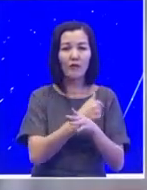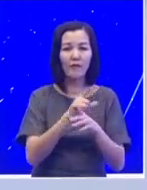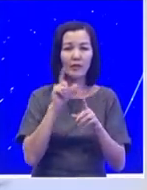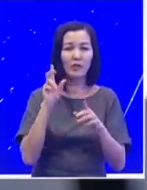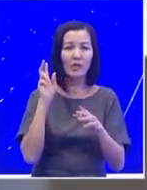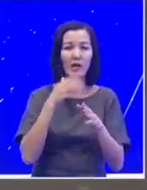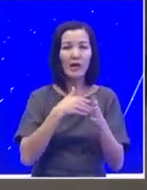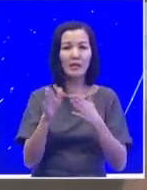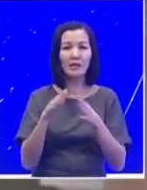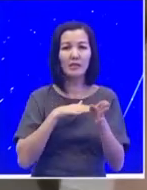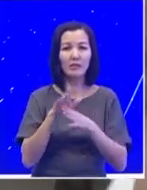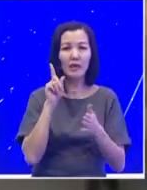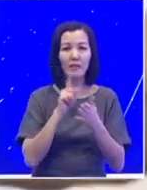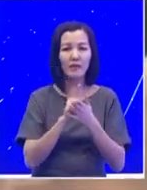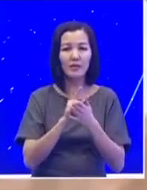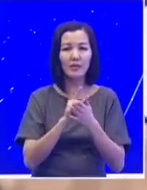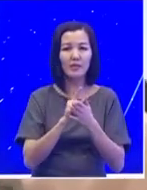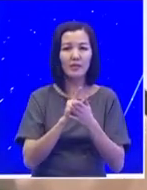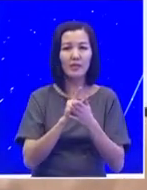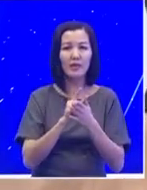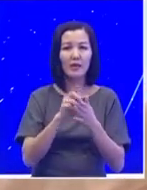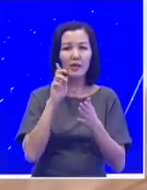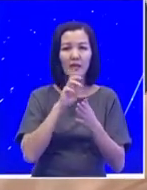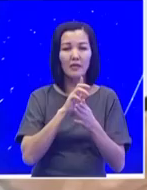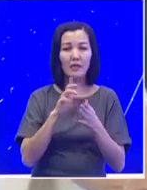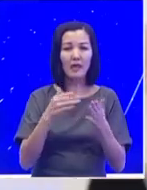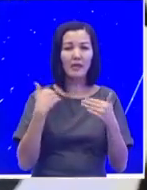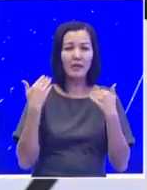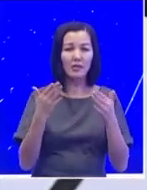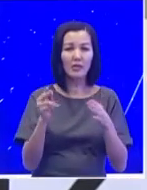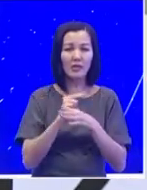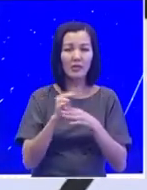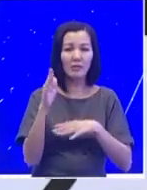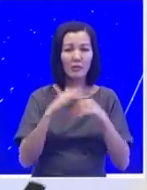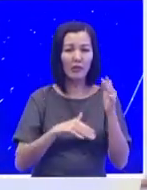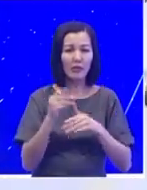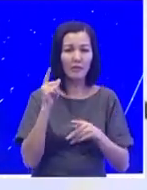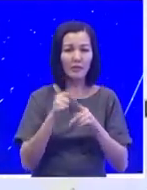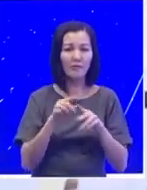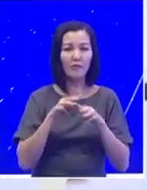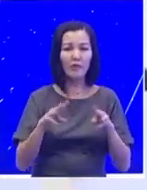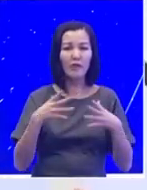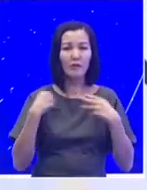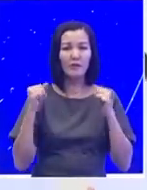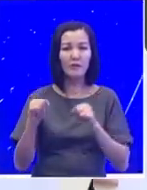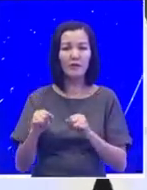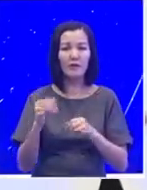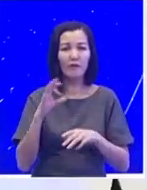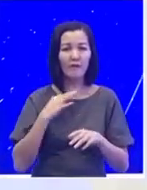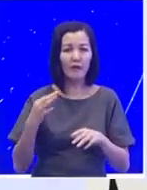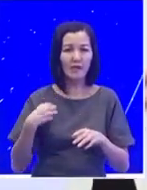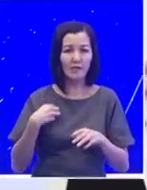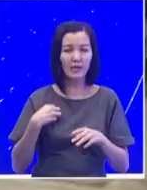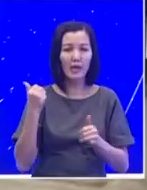отказались исполнять обязанности, не имеющие непосредственного отношения к лечебной практике. По словам министра здравоохранения Франции,